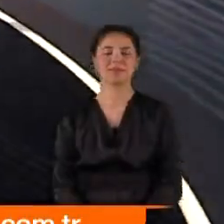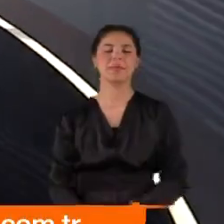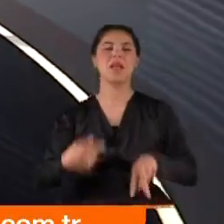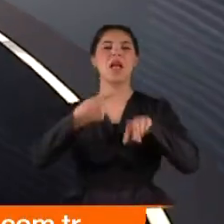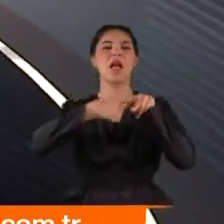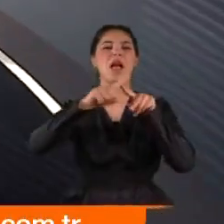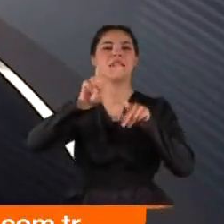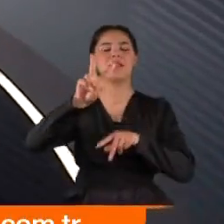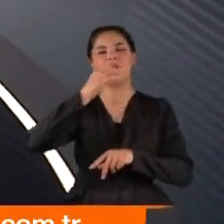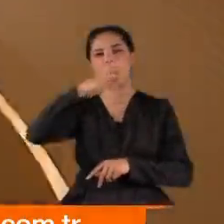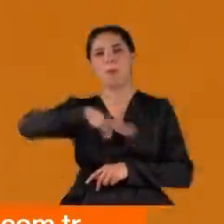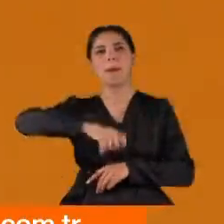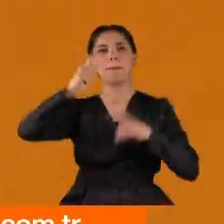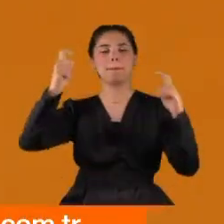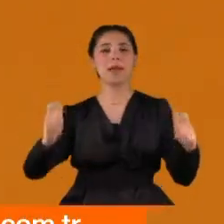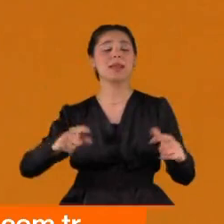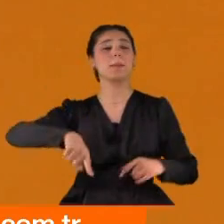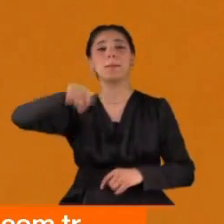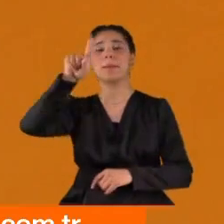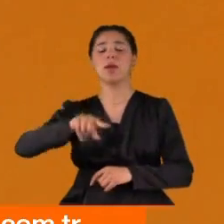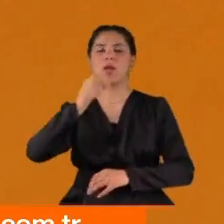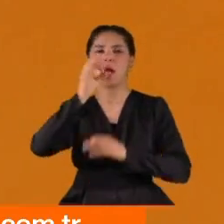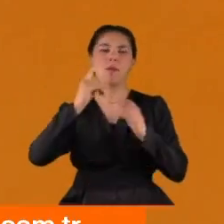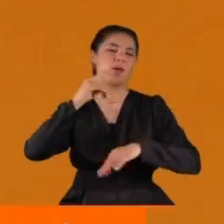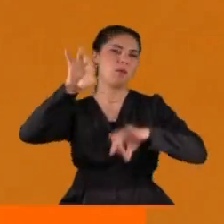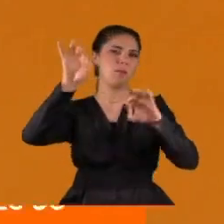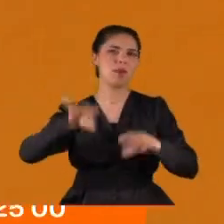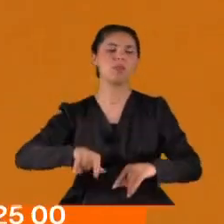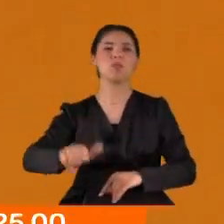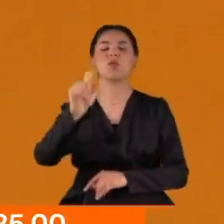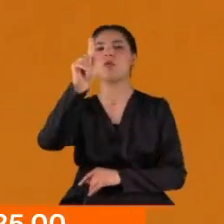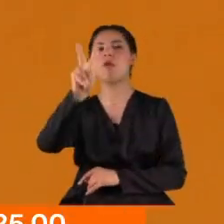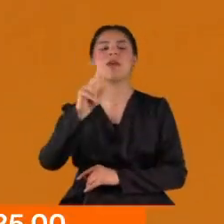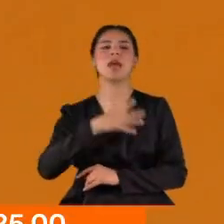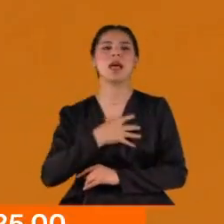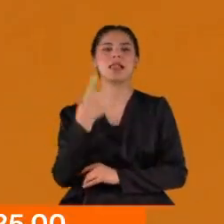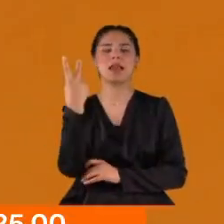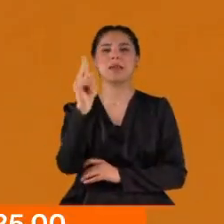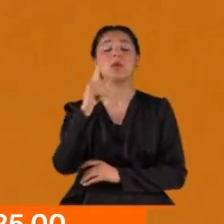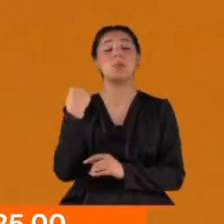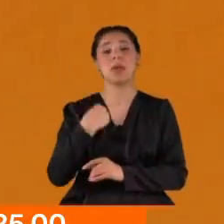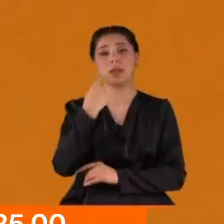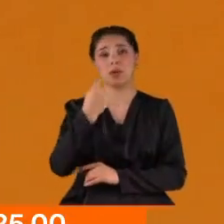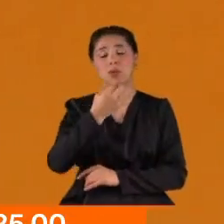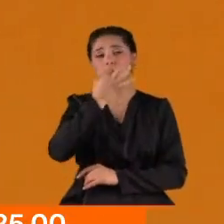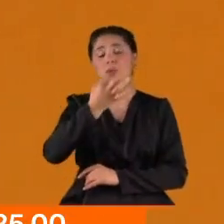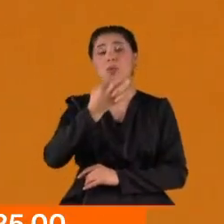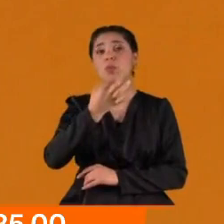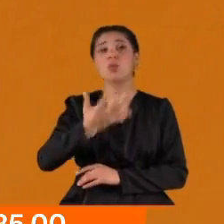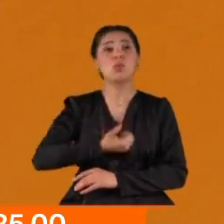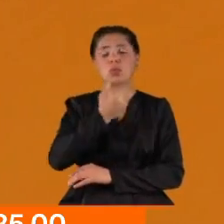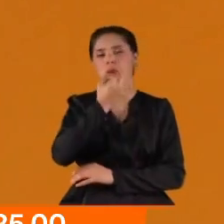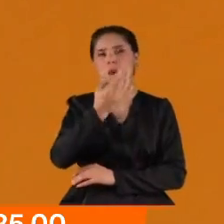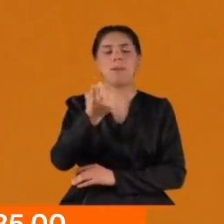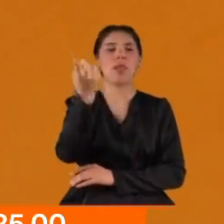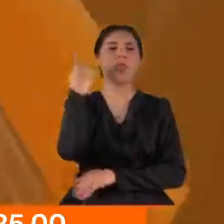Haberin merkezinden, ATV Haber Merkezi'nden günün gelişmeleriyle karşınızdayız. Bugün 12 Haziran 2023 Pazartesi. Acı haber dün Irak'ın